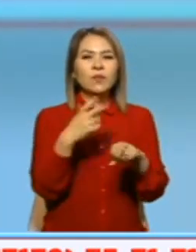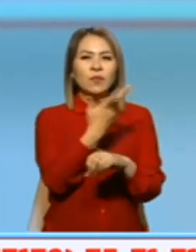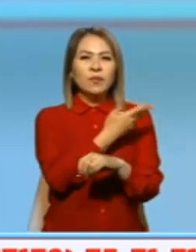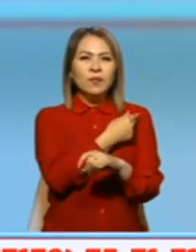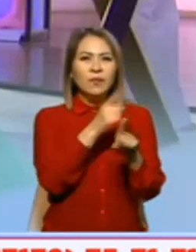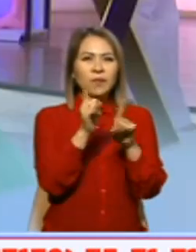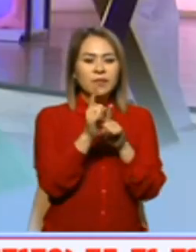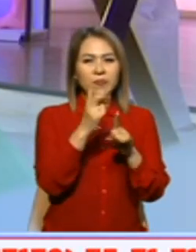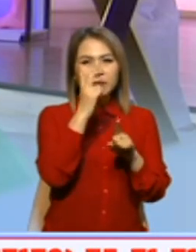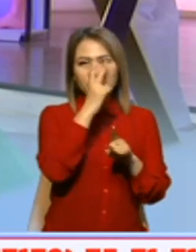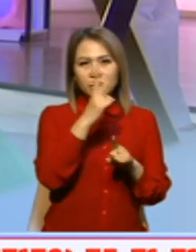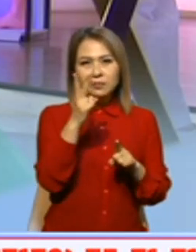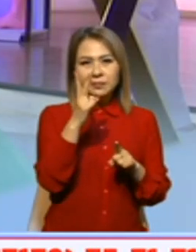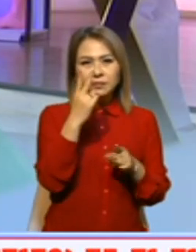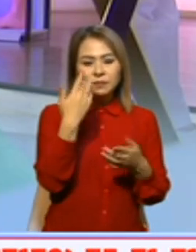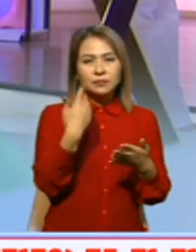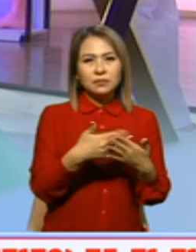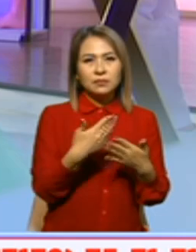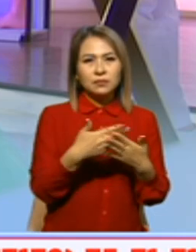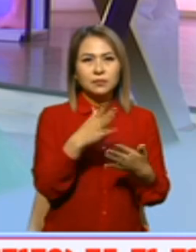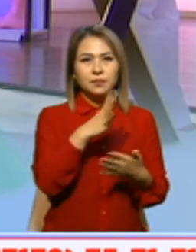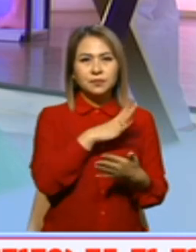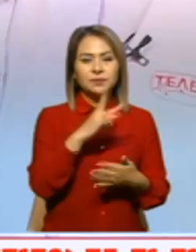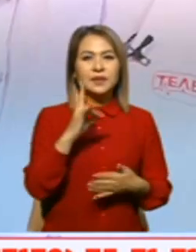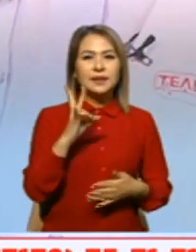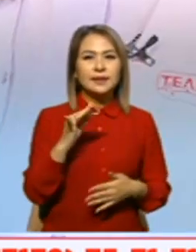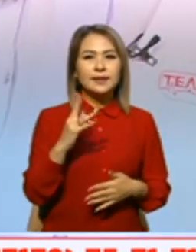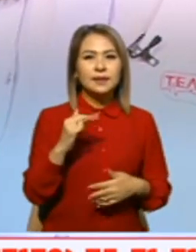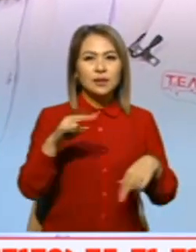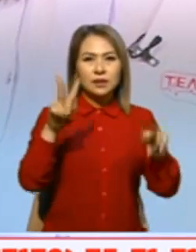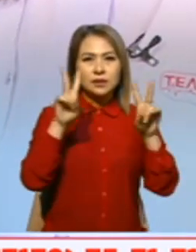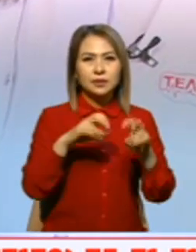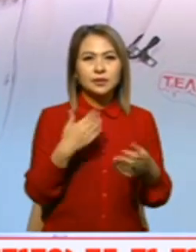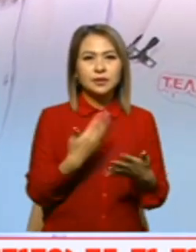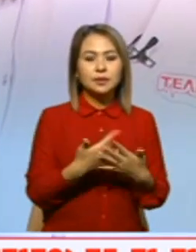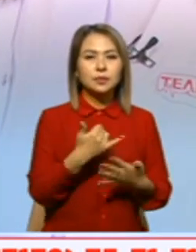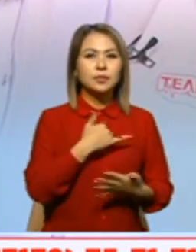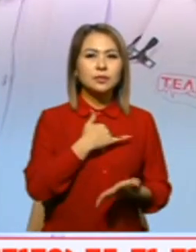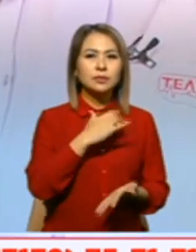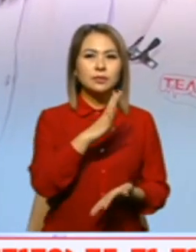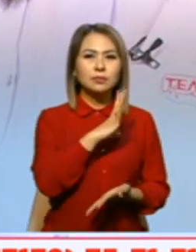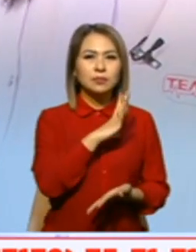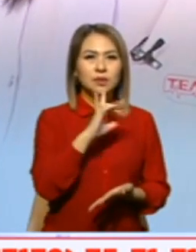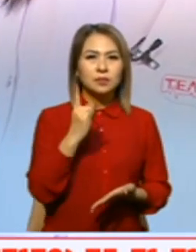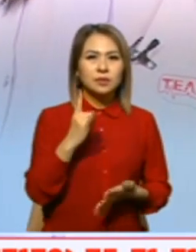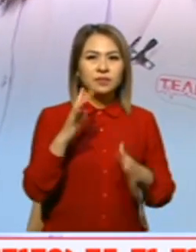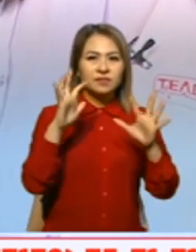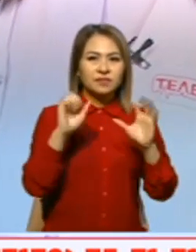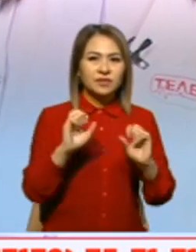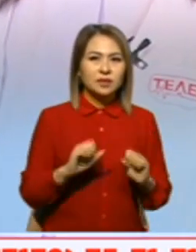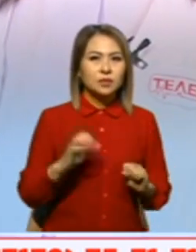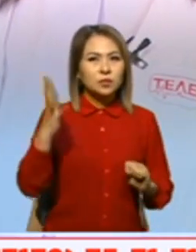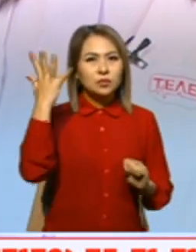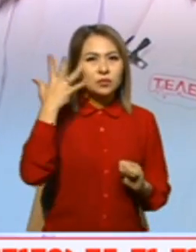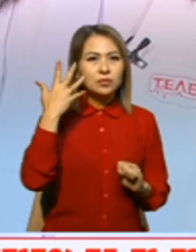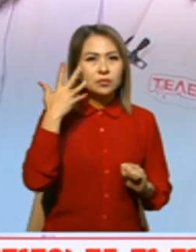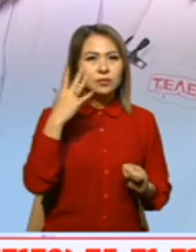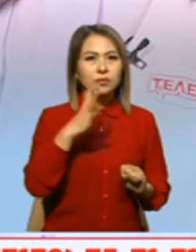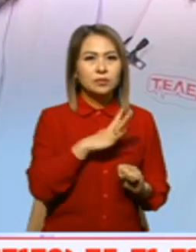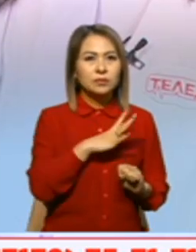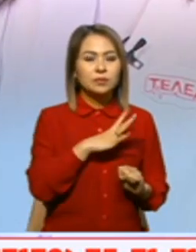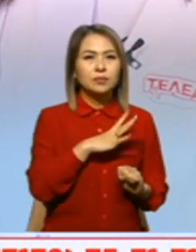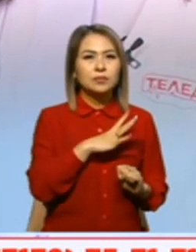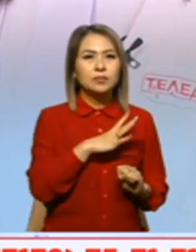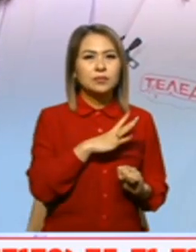бір нелер болады, клиникалық случайлар болады. Менде мысалы болды, бір балаға массаж жасау барысында бір үйдің төртінші баласы